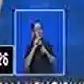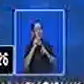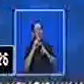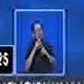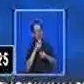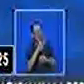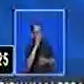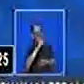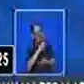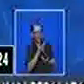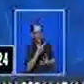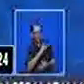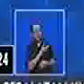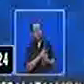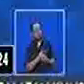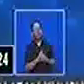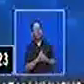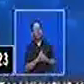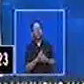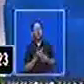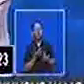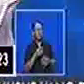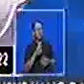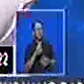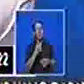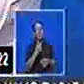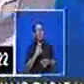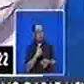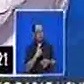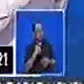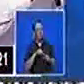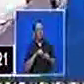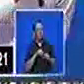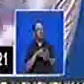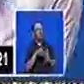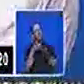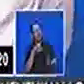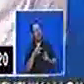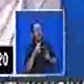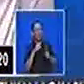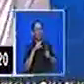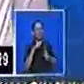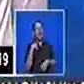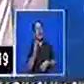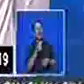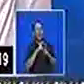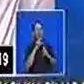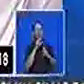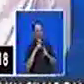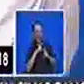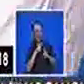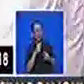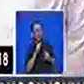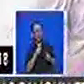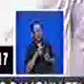DPRD. DPRD bro. Saya mengundurkan diri dari DPRD Mas Dirman, dan alhamdulillah